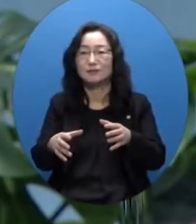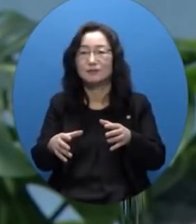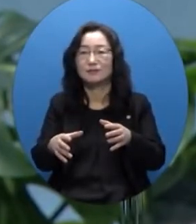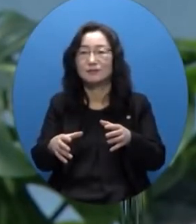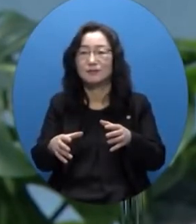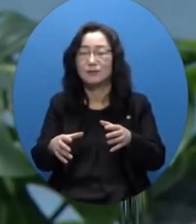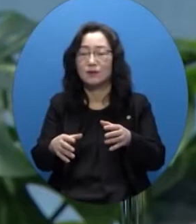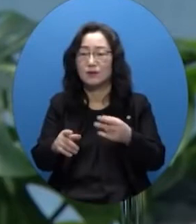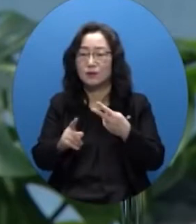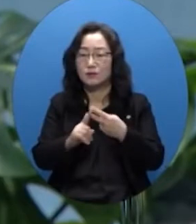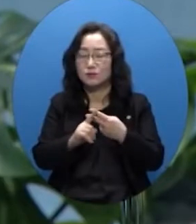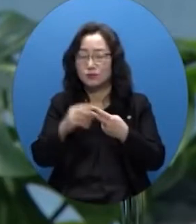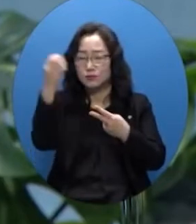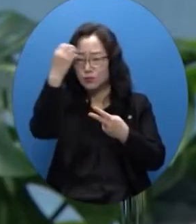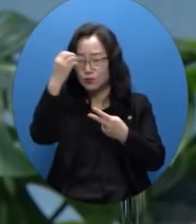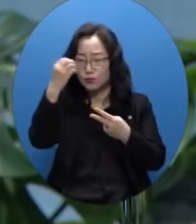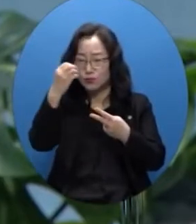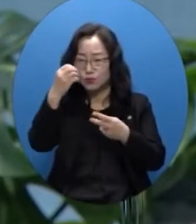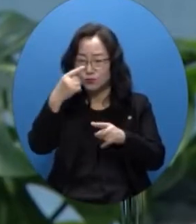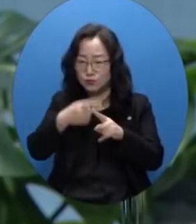중 고등학교를 중퇴하고